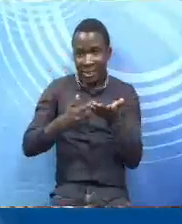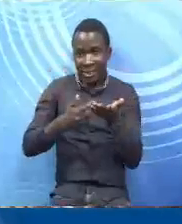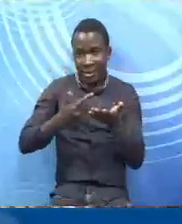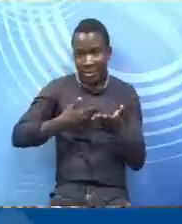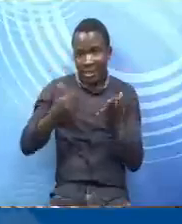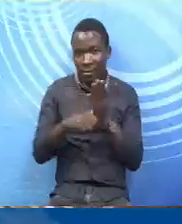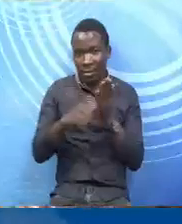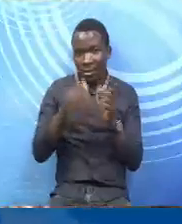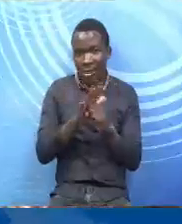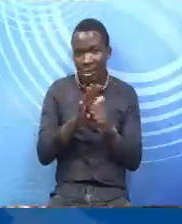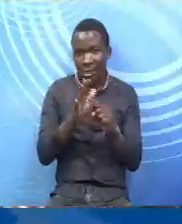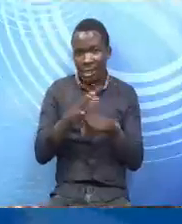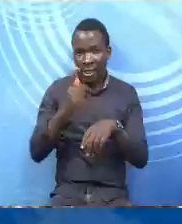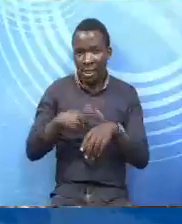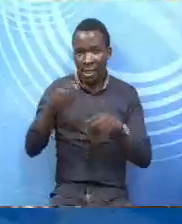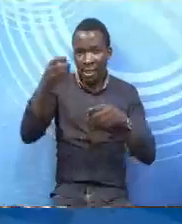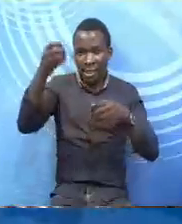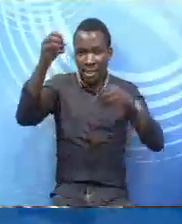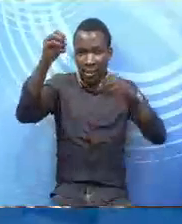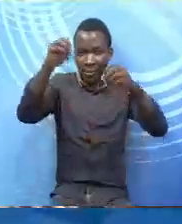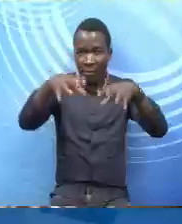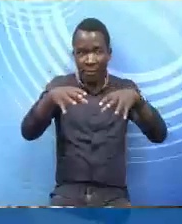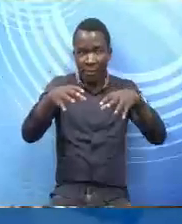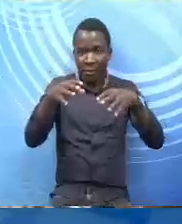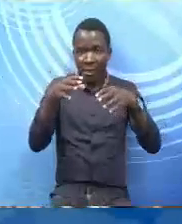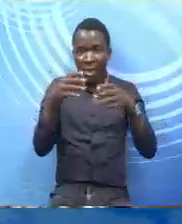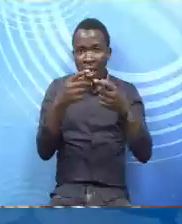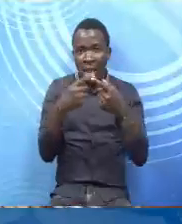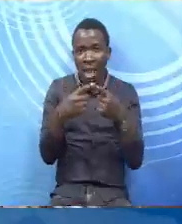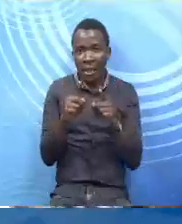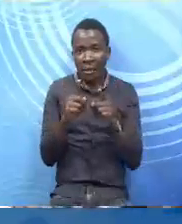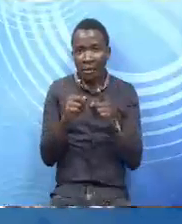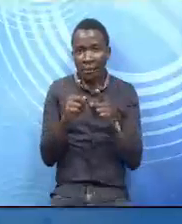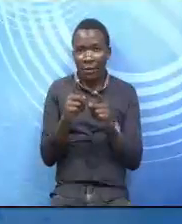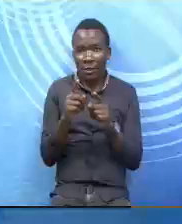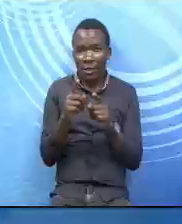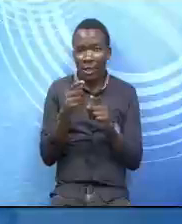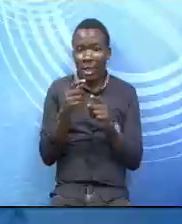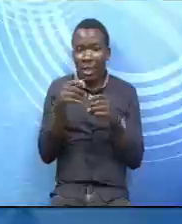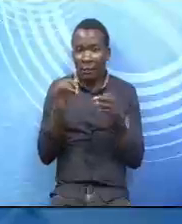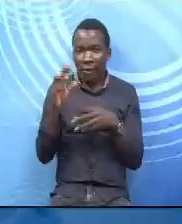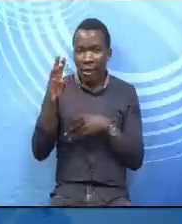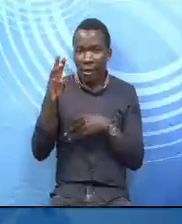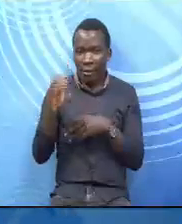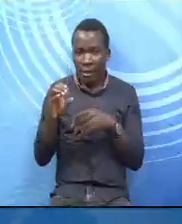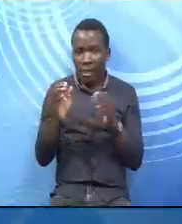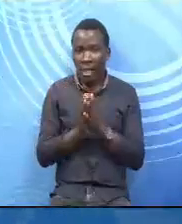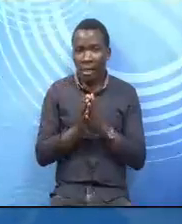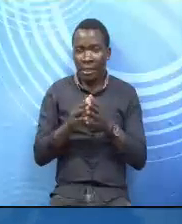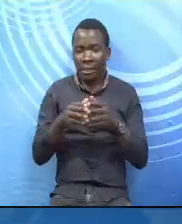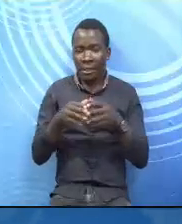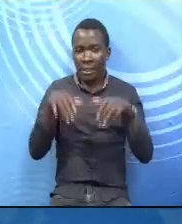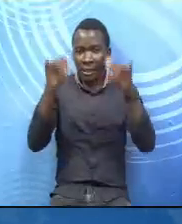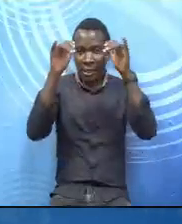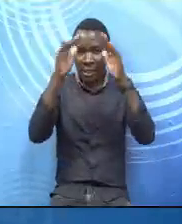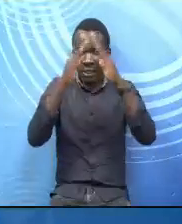hanze yabitubwiye muri aya magambo ariko wanagaragaza ko ahanini yabo bwiherero ndetse n'iki kiraro